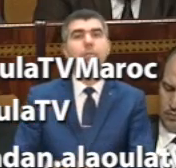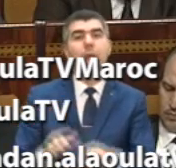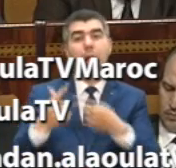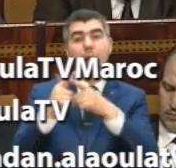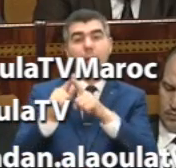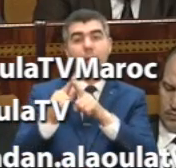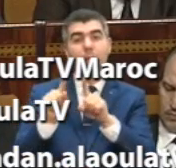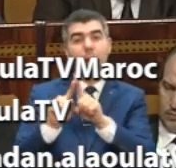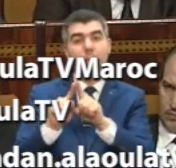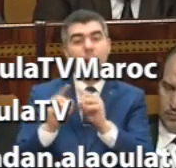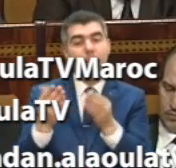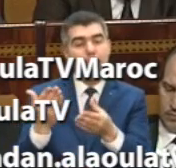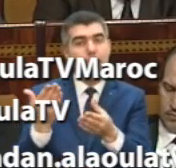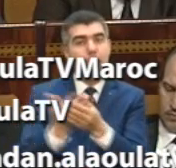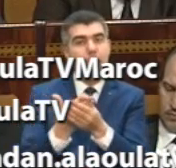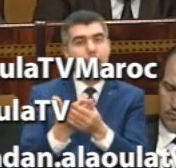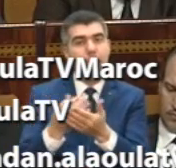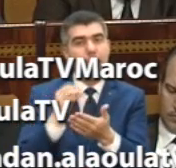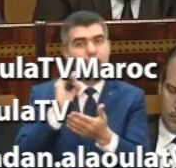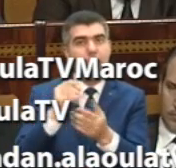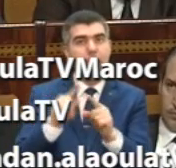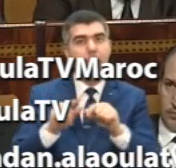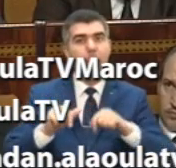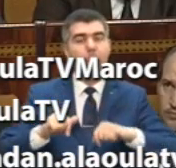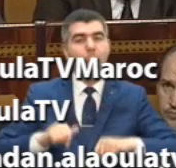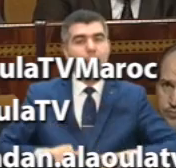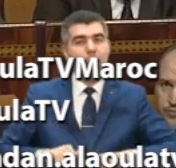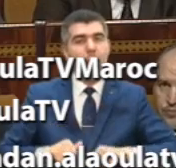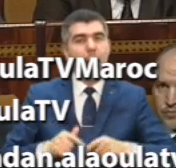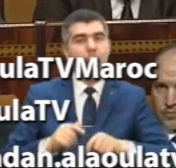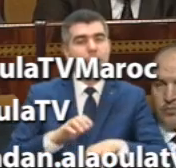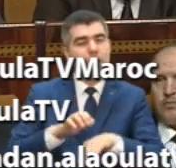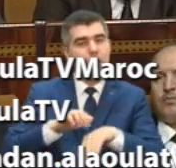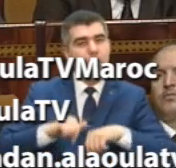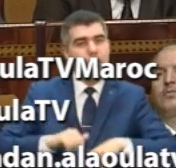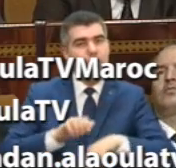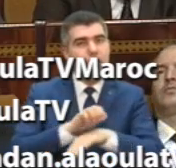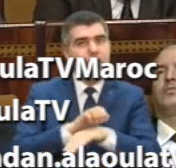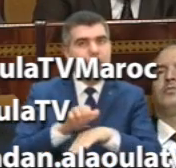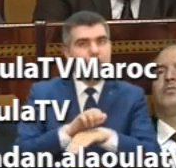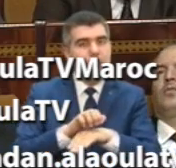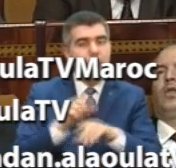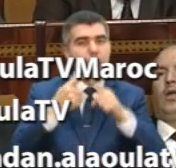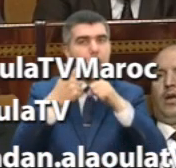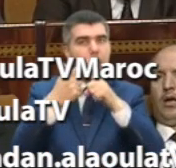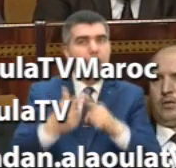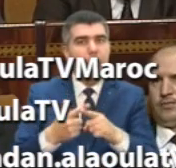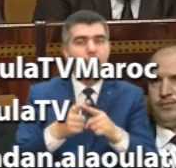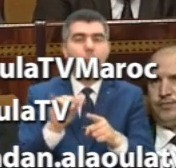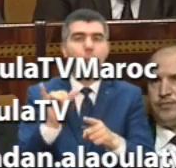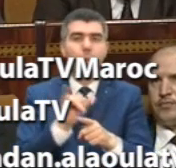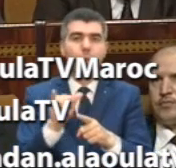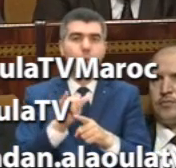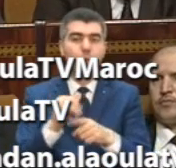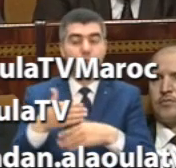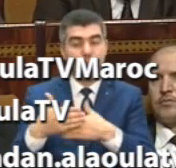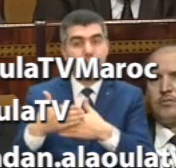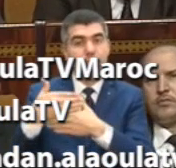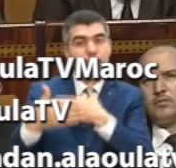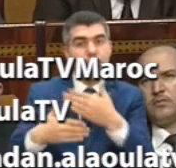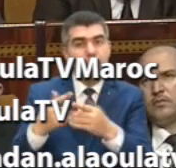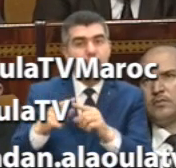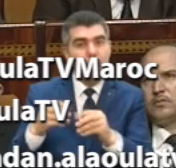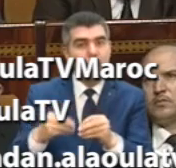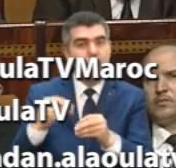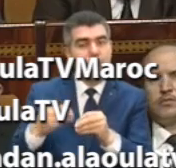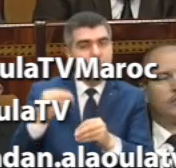الملحق ديال الاتفاقية كيدور بين وزارة السكنة والداخلية ودابا راه في المالية. الناس كتسناو المشاريع لأن المشاريع متعثرة، شي